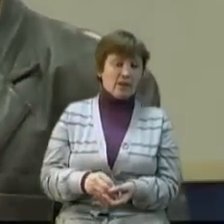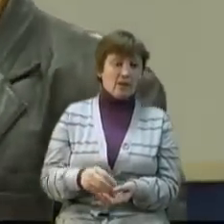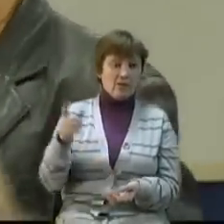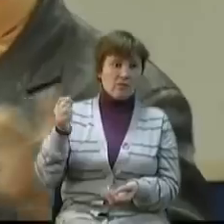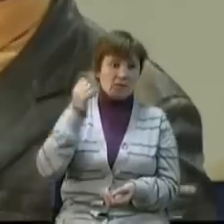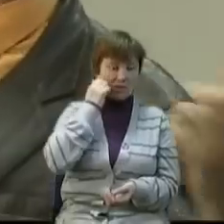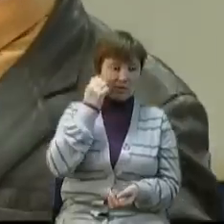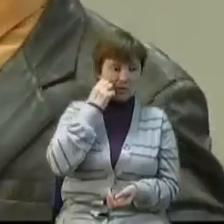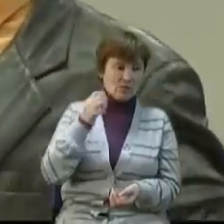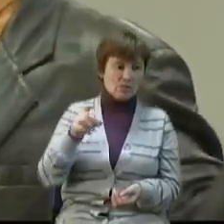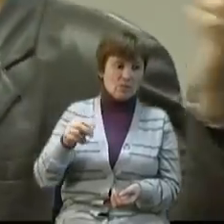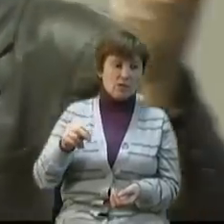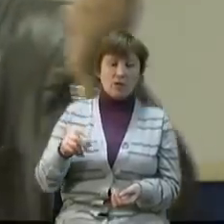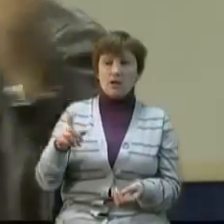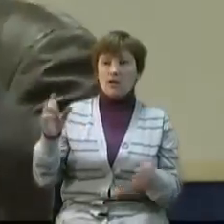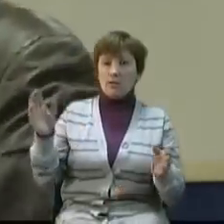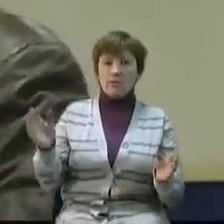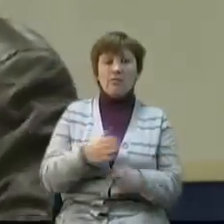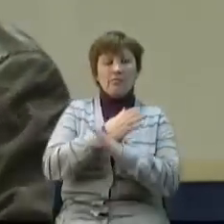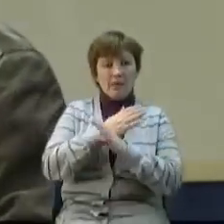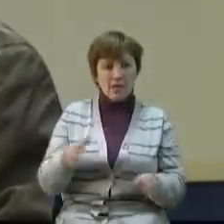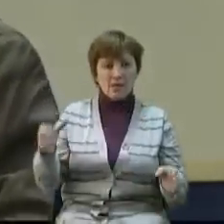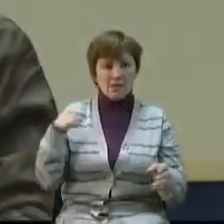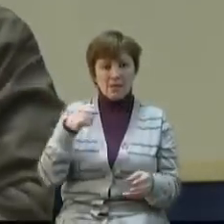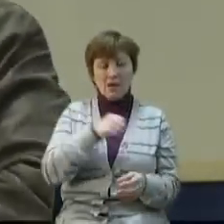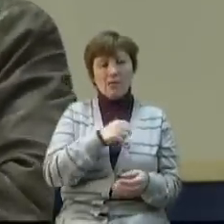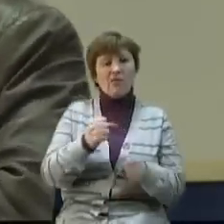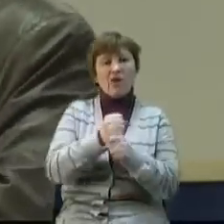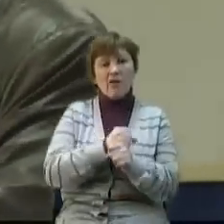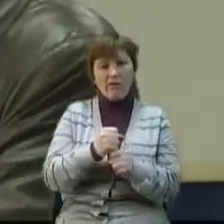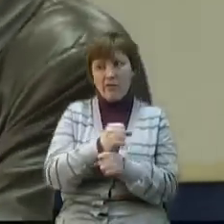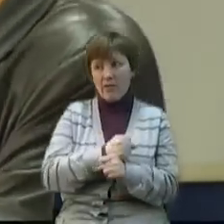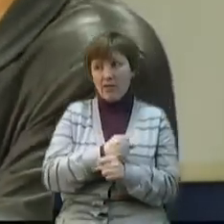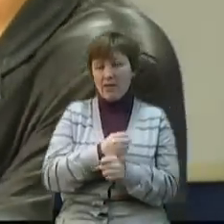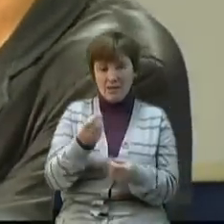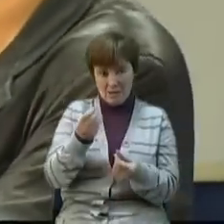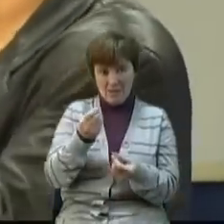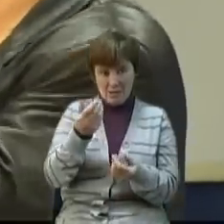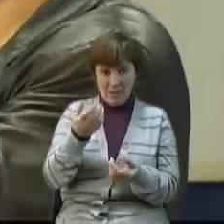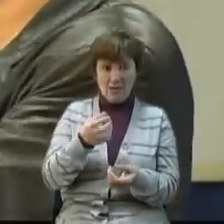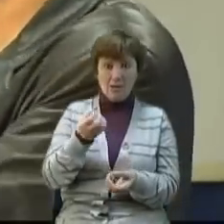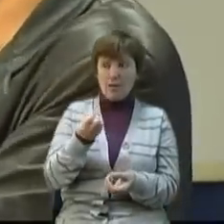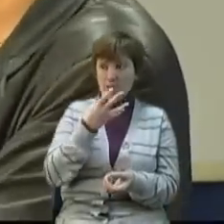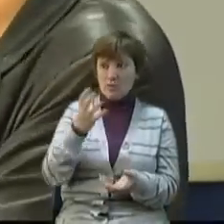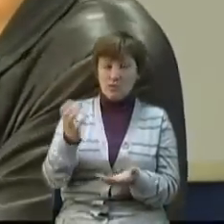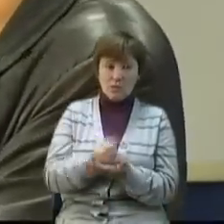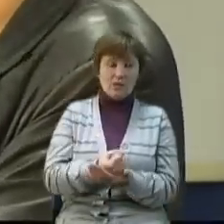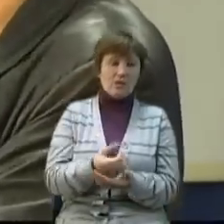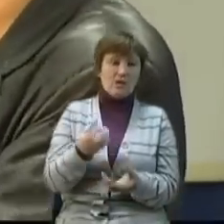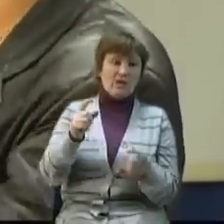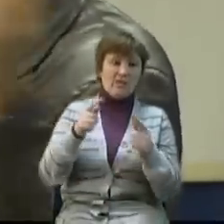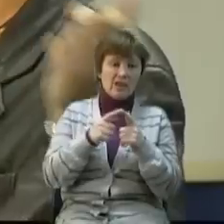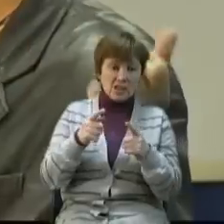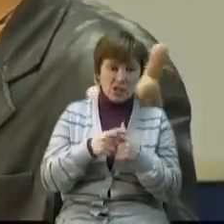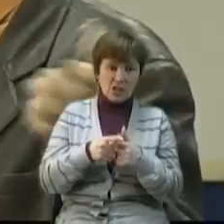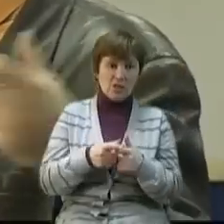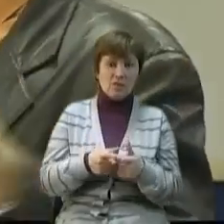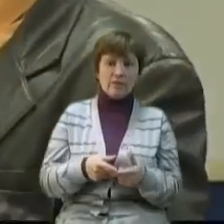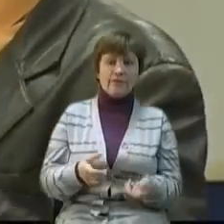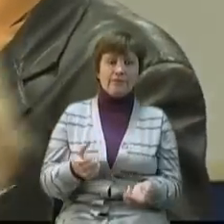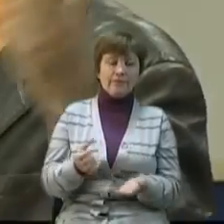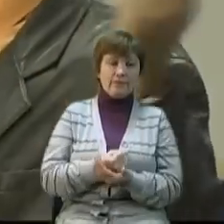Москву, там романсы пел 2 часа в кафе вечером, деньги неплохие платили, я квартиру снял и пел